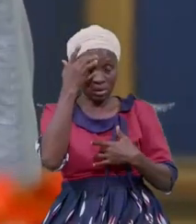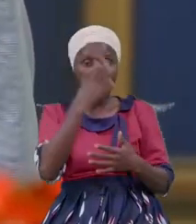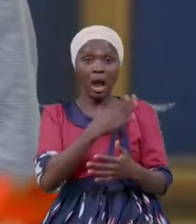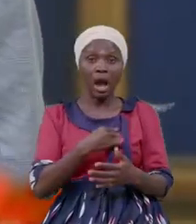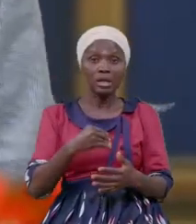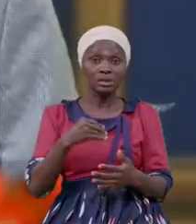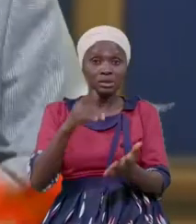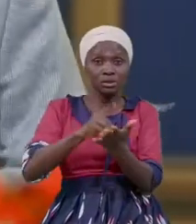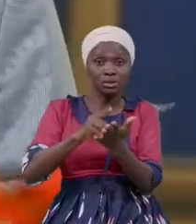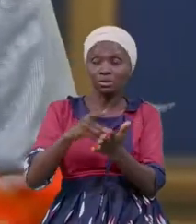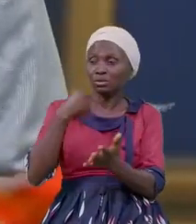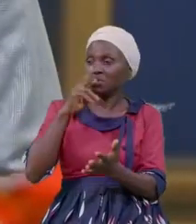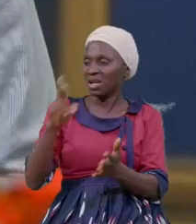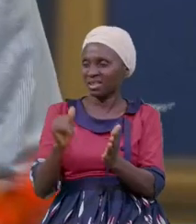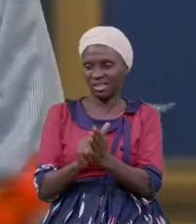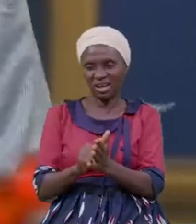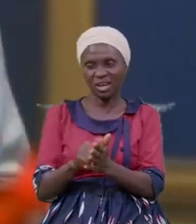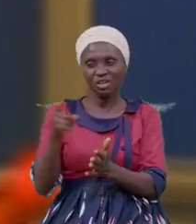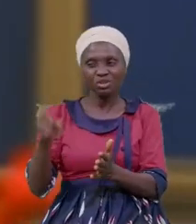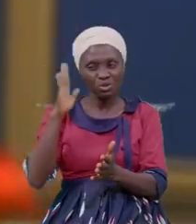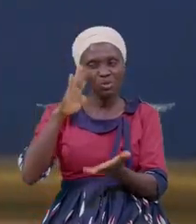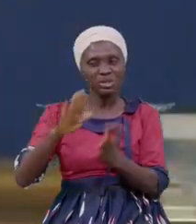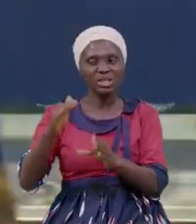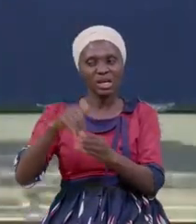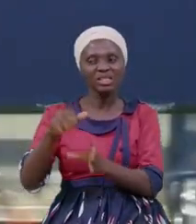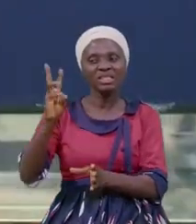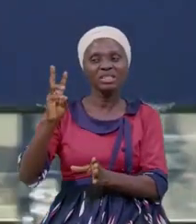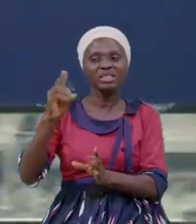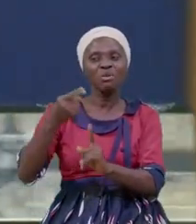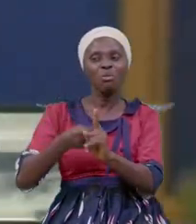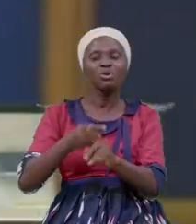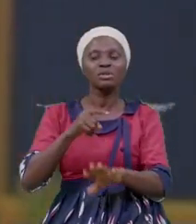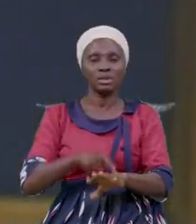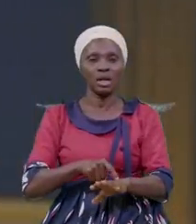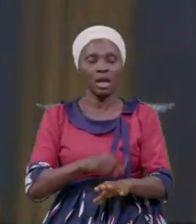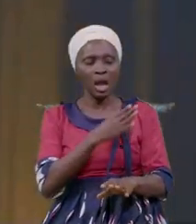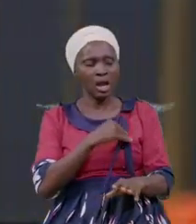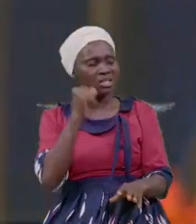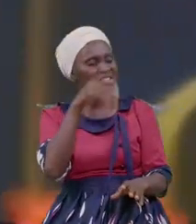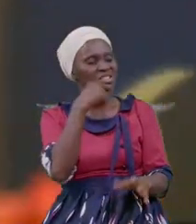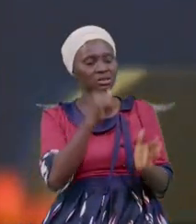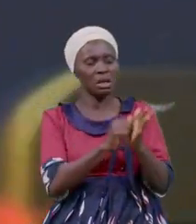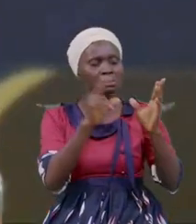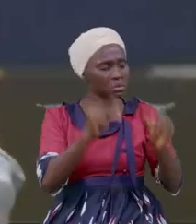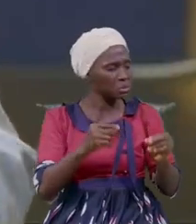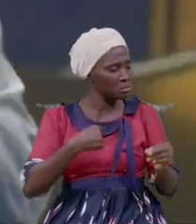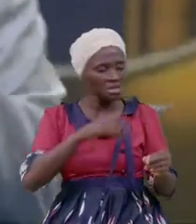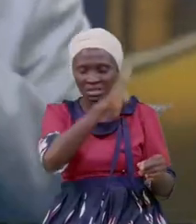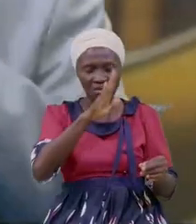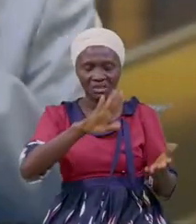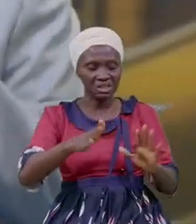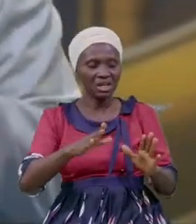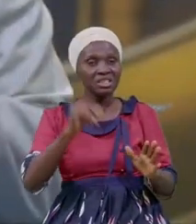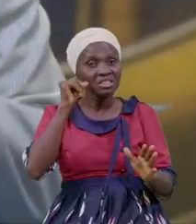vivre elle a dit c'est pas possible elle a dit ce n'est pas c'est pas elle a dit non à la mort quelqu'un